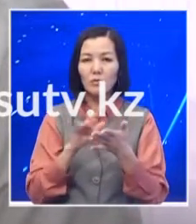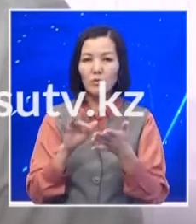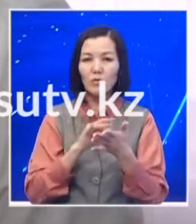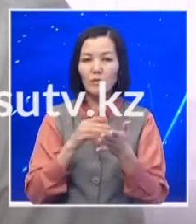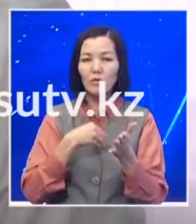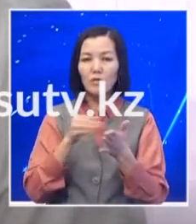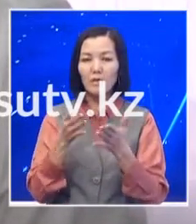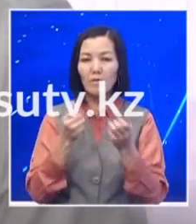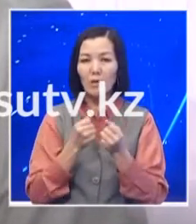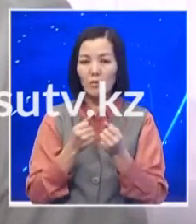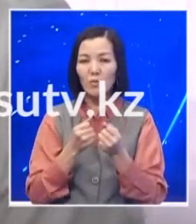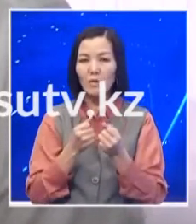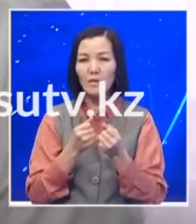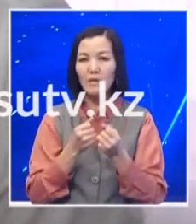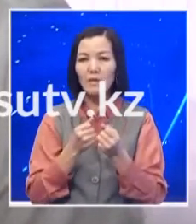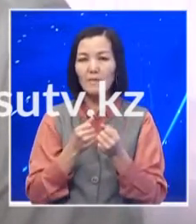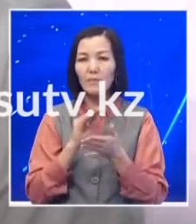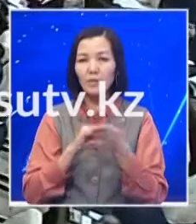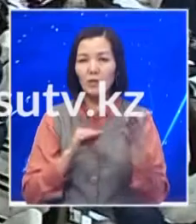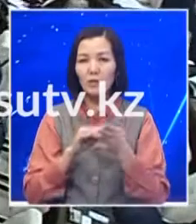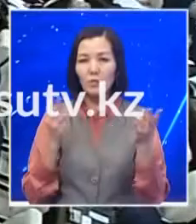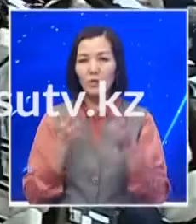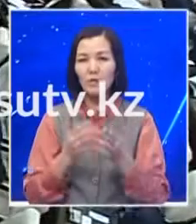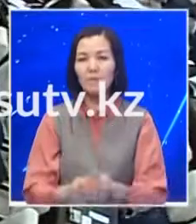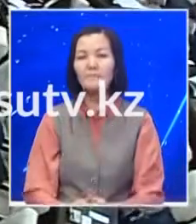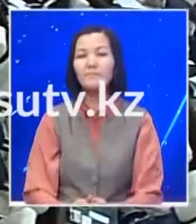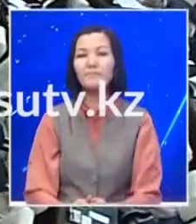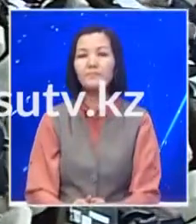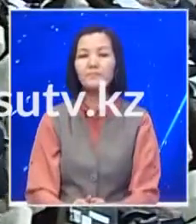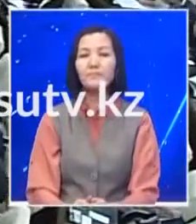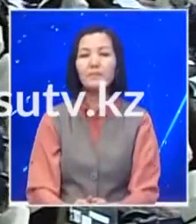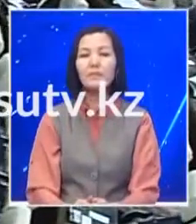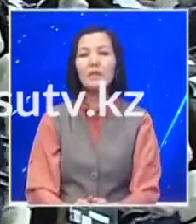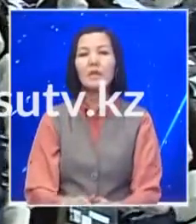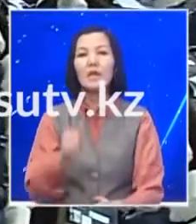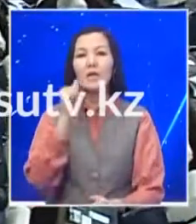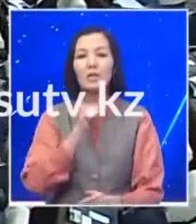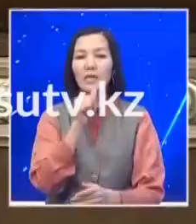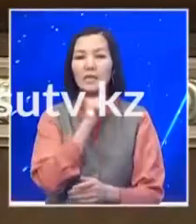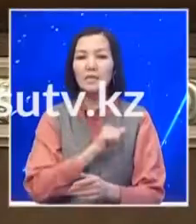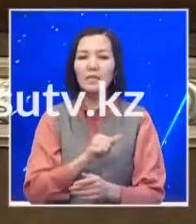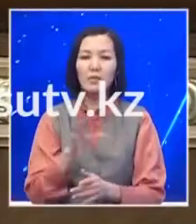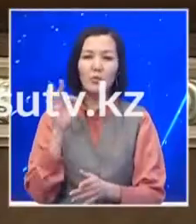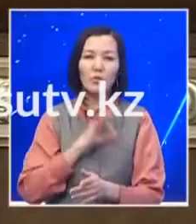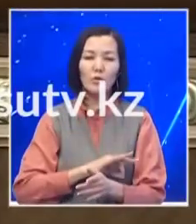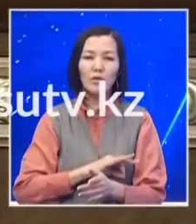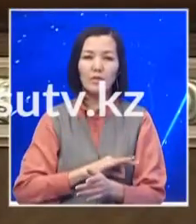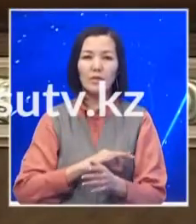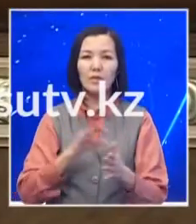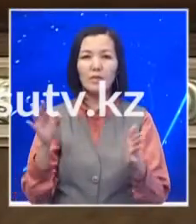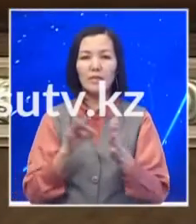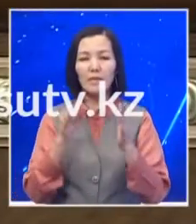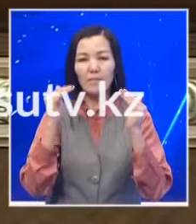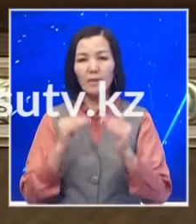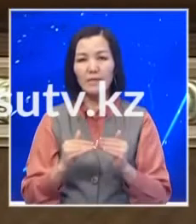сатып алушы тұтынушыларға жазуы қажет. Елде көлеңкелі экономиканың үлесін төмендету мақсатында үкімет түрлі